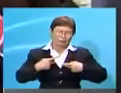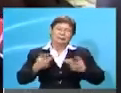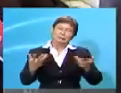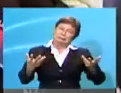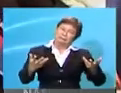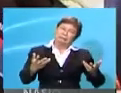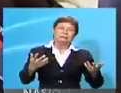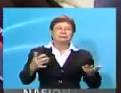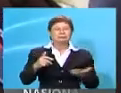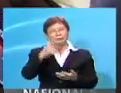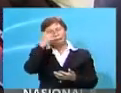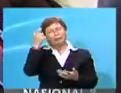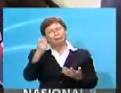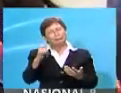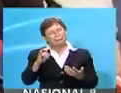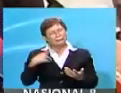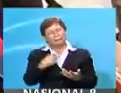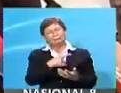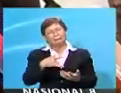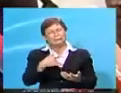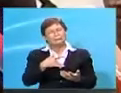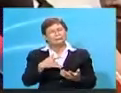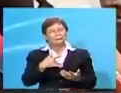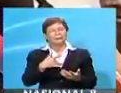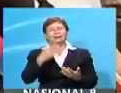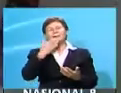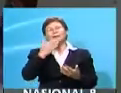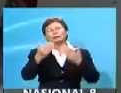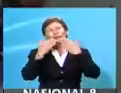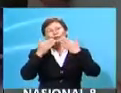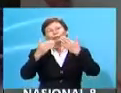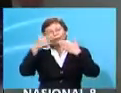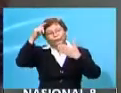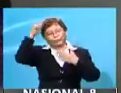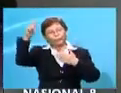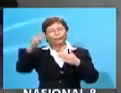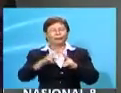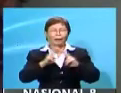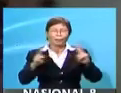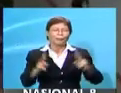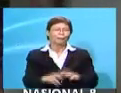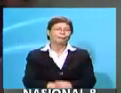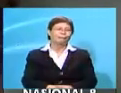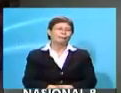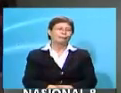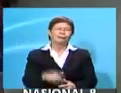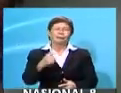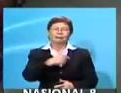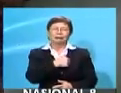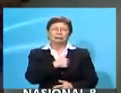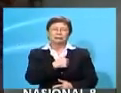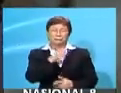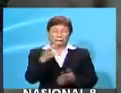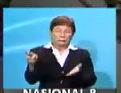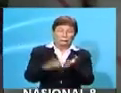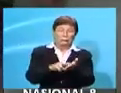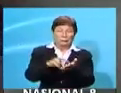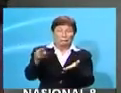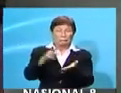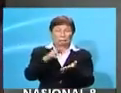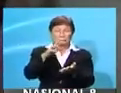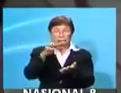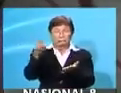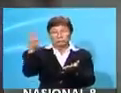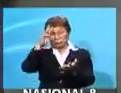memang amat-amat rasa macam Alhamdulillah syukur tidak berniat untuk mencipta rekod apatah lagi